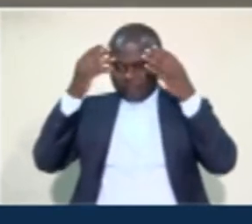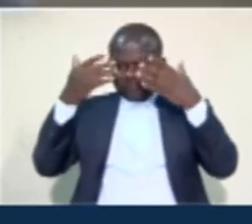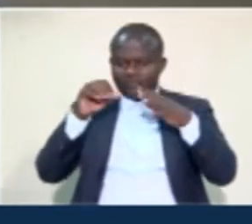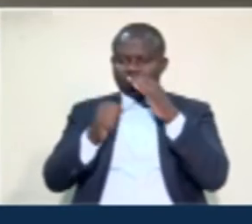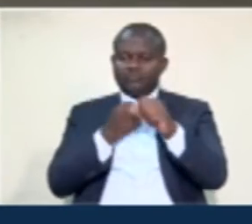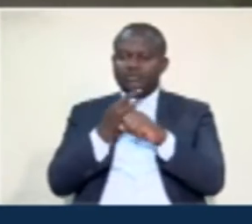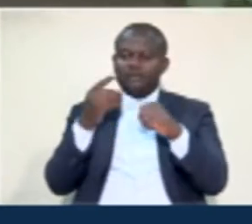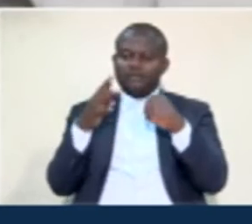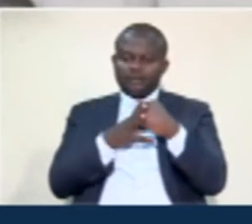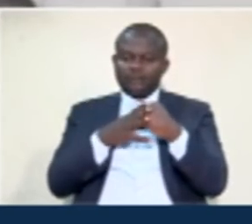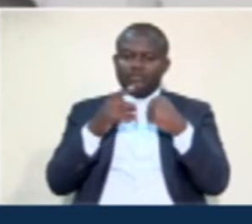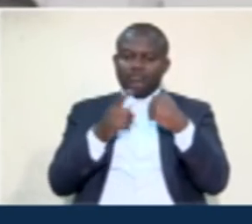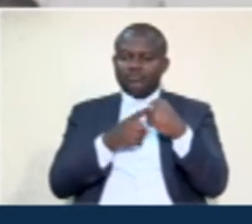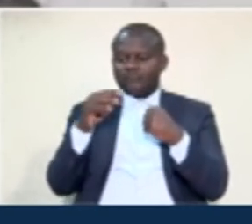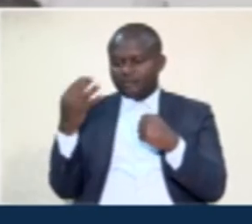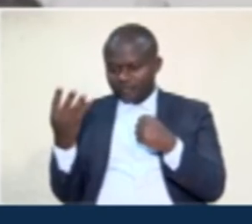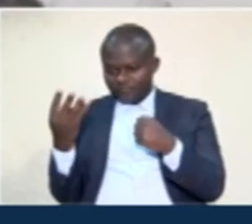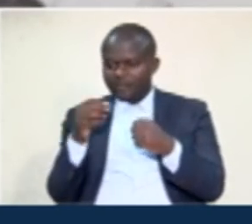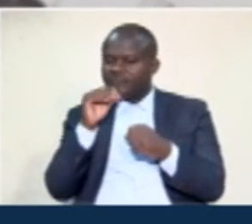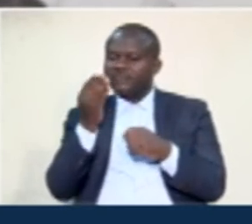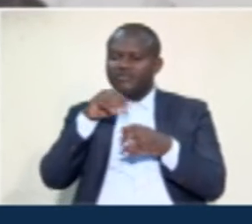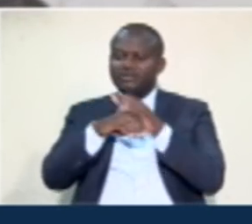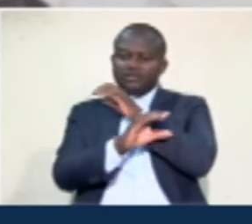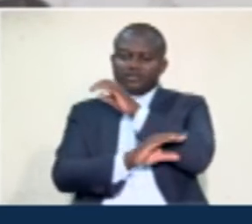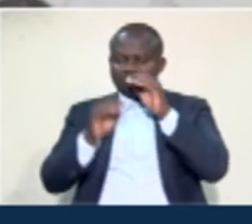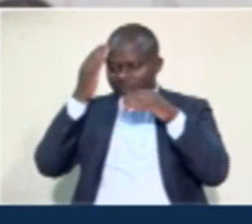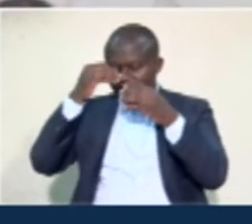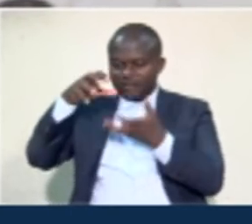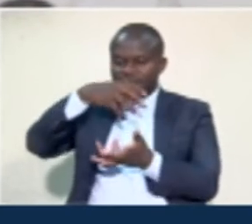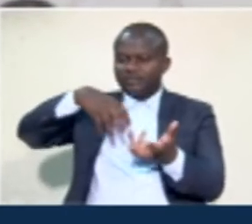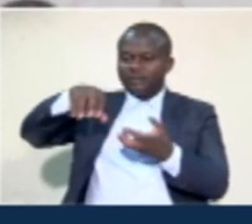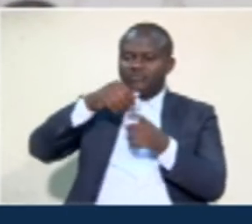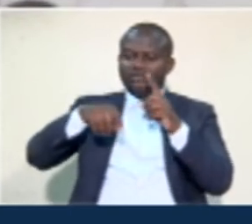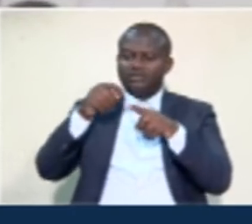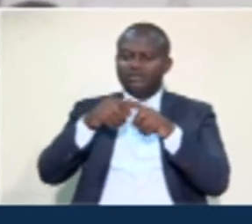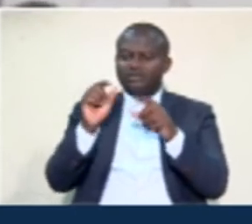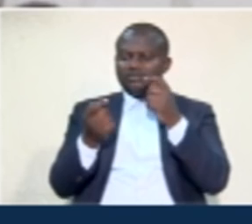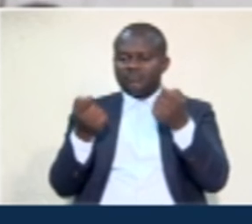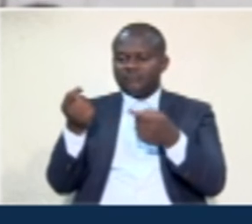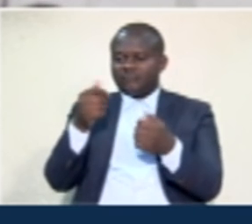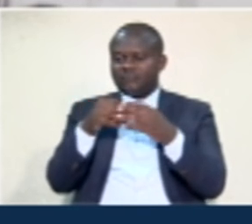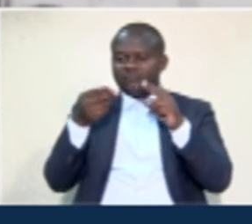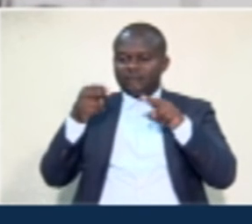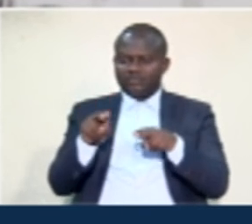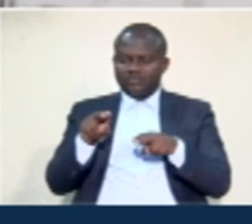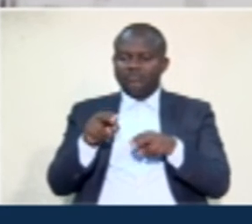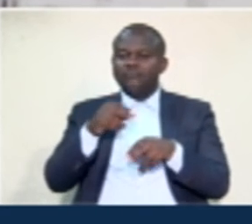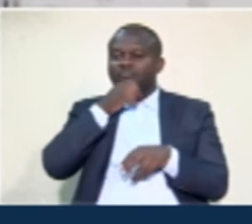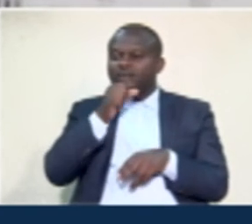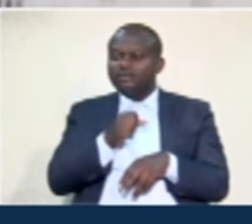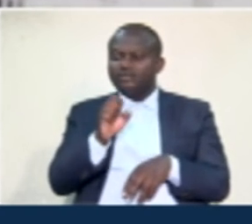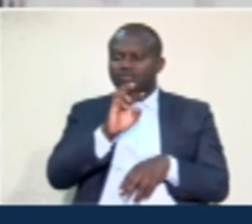mu 1964 ntihagaruka mu gihugu kubera imvururu n'ubwicanyi bwa hato na hato bwahabaga. Umusaza Ezra